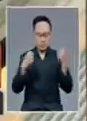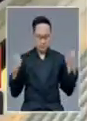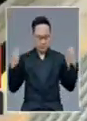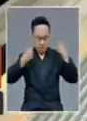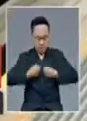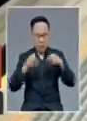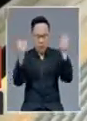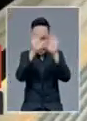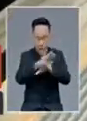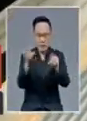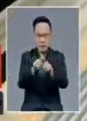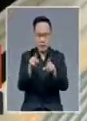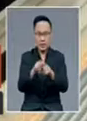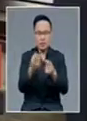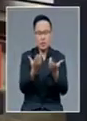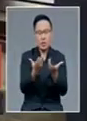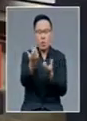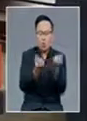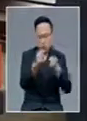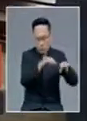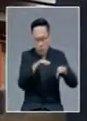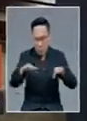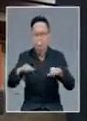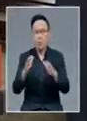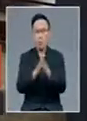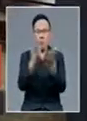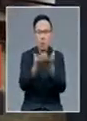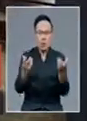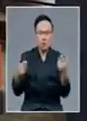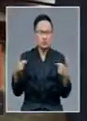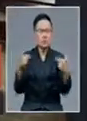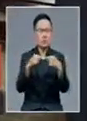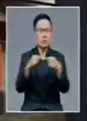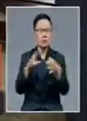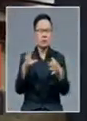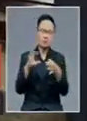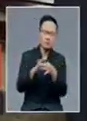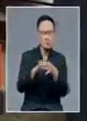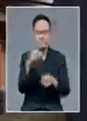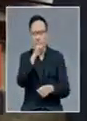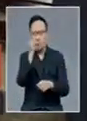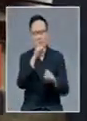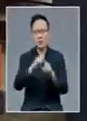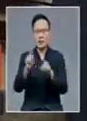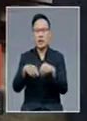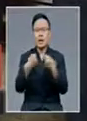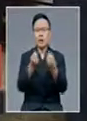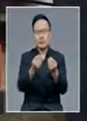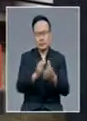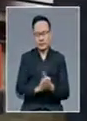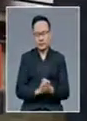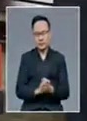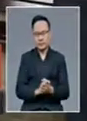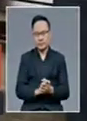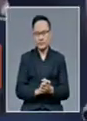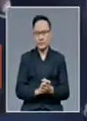สลีย์งานแสดงรถยนต์การแสดงสิ่งประดิษฐ์ที่เกี่ยวกับเพรสลีย์รวมไปถึงการแสดงเพื่อเป็นเกียรติแก่นักร้องคนโปรดของพวกเขาด้ว